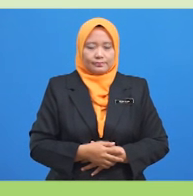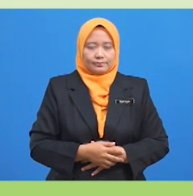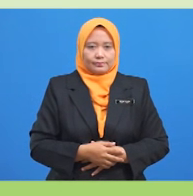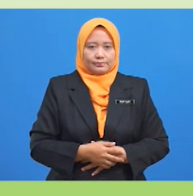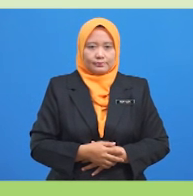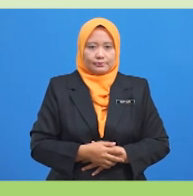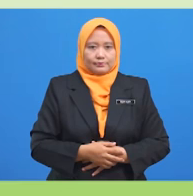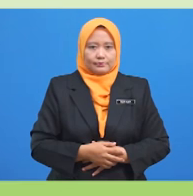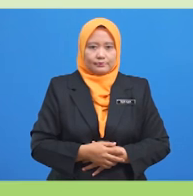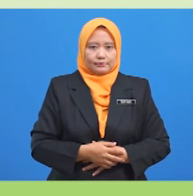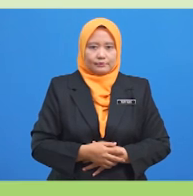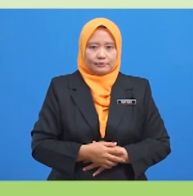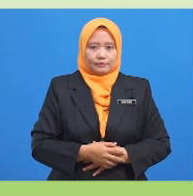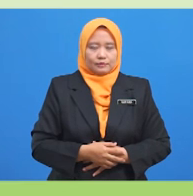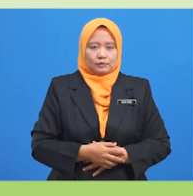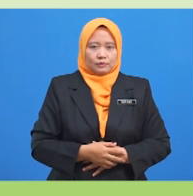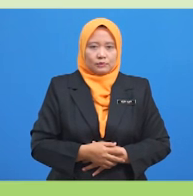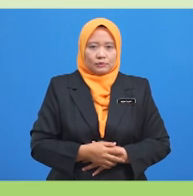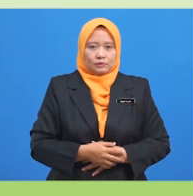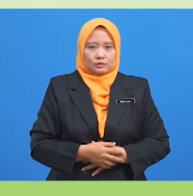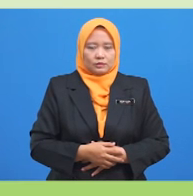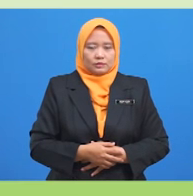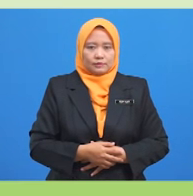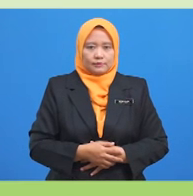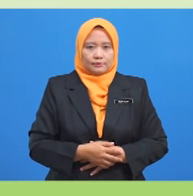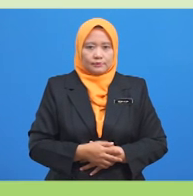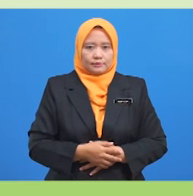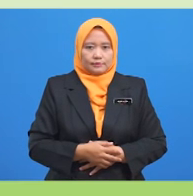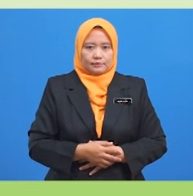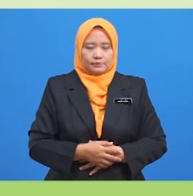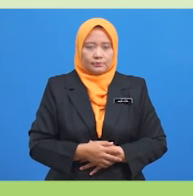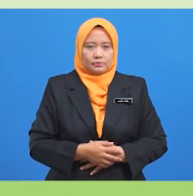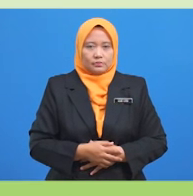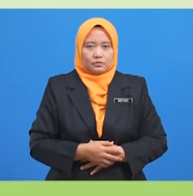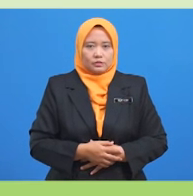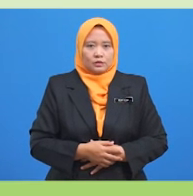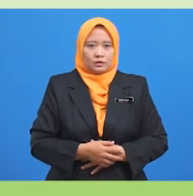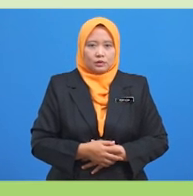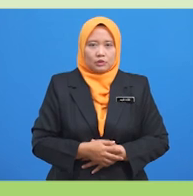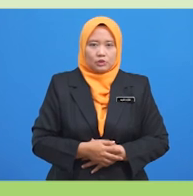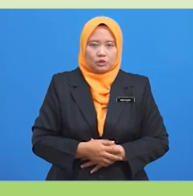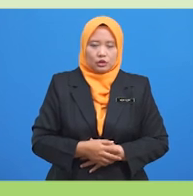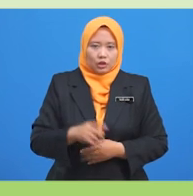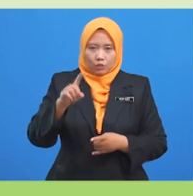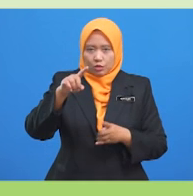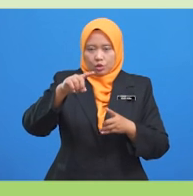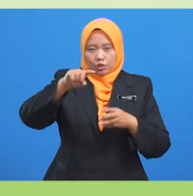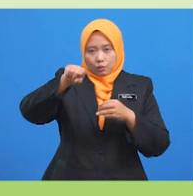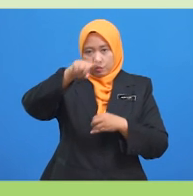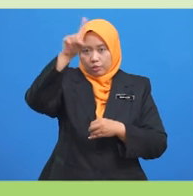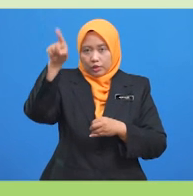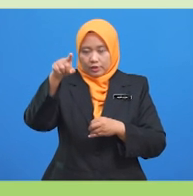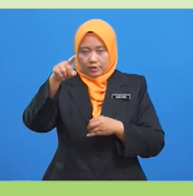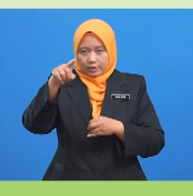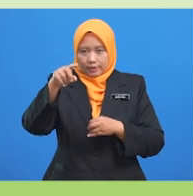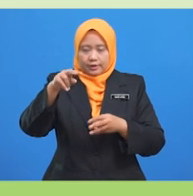sehingga ke-6 sebagai kumpulan output kedua. Bulatkan nilai minimum bagi kos